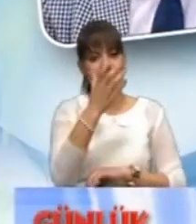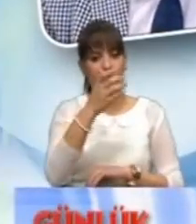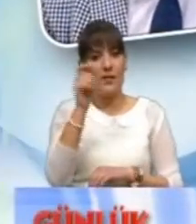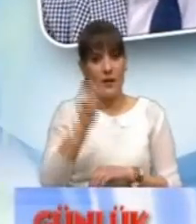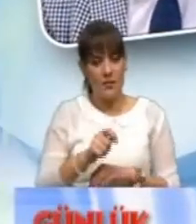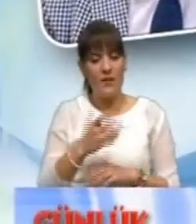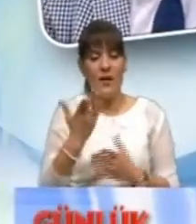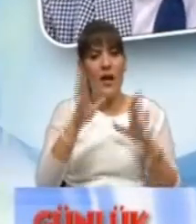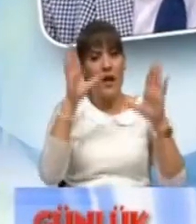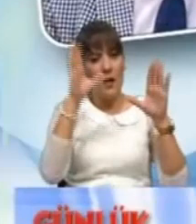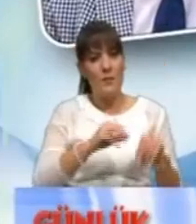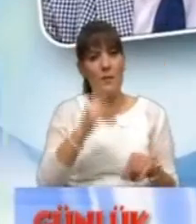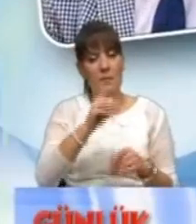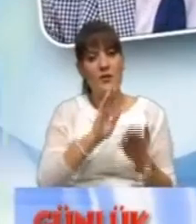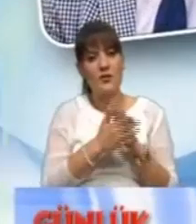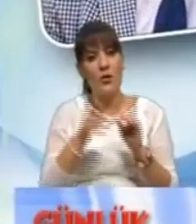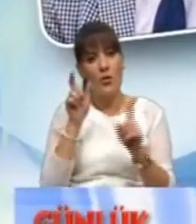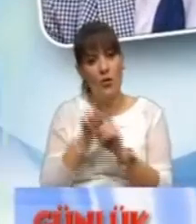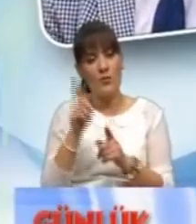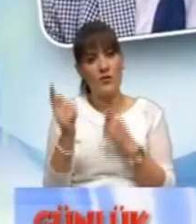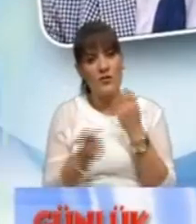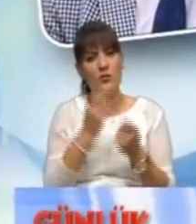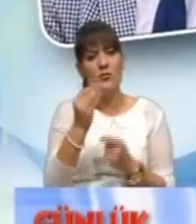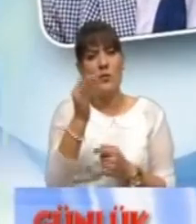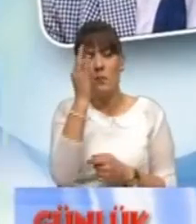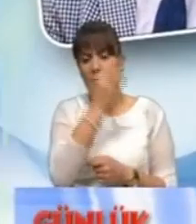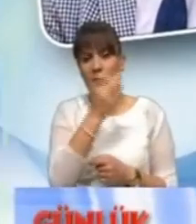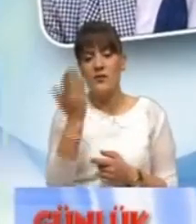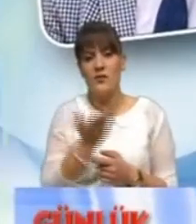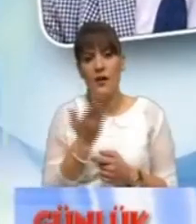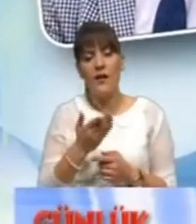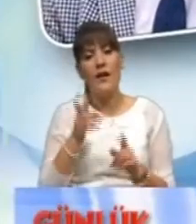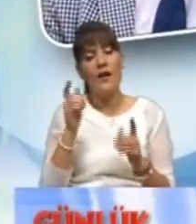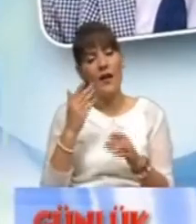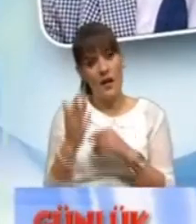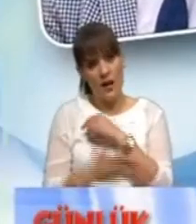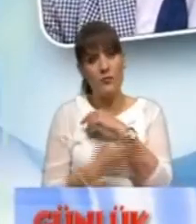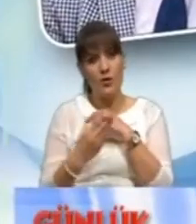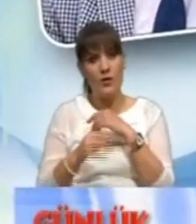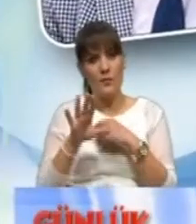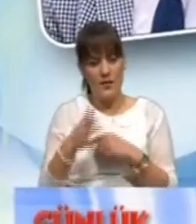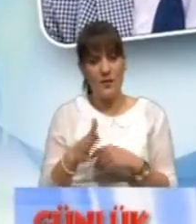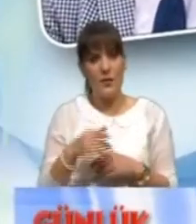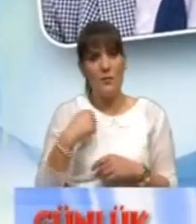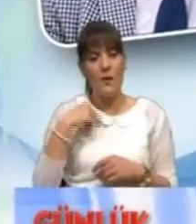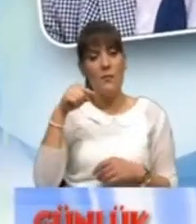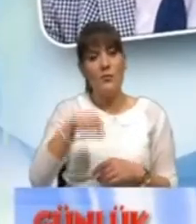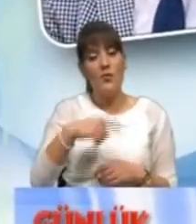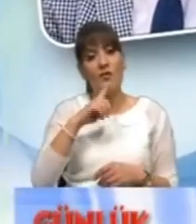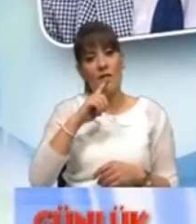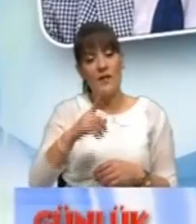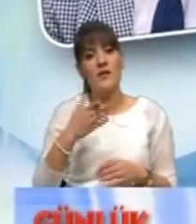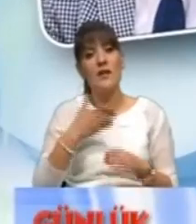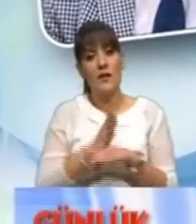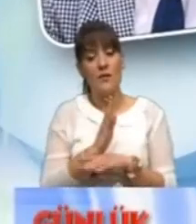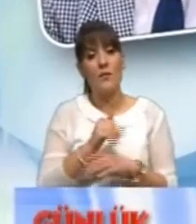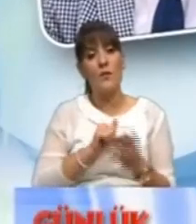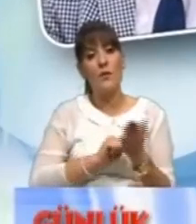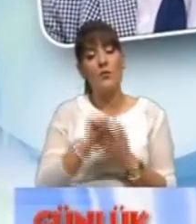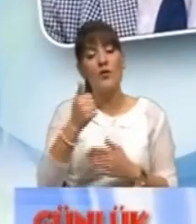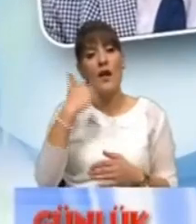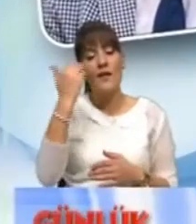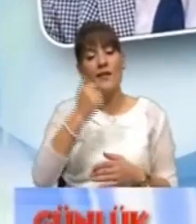da kapatarak bir şekliyle koruma çalışmalarına çok basit şeylerle yardımcı olabilirler. Ben bu vesileyle de hakikaten